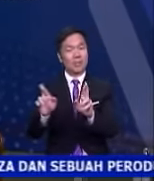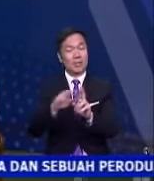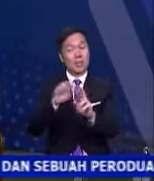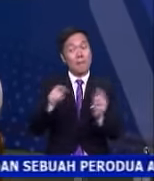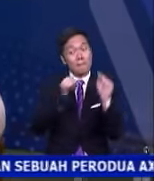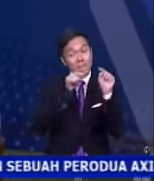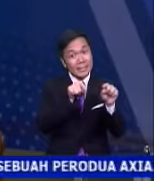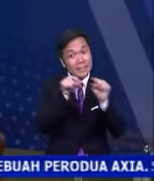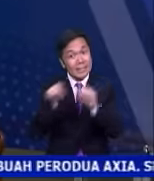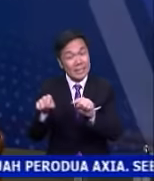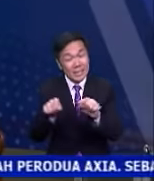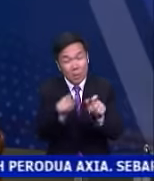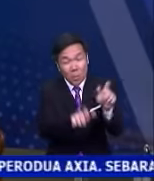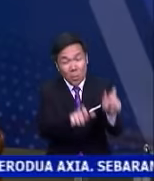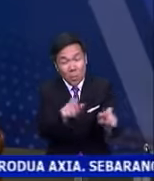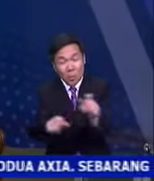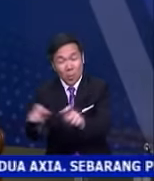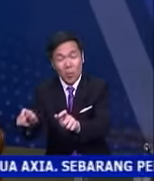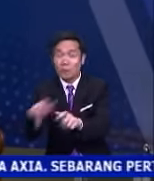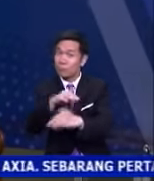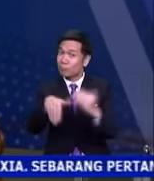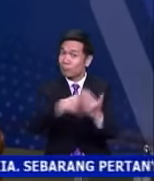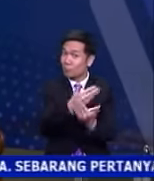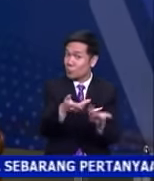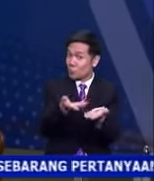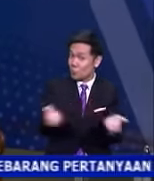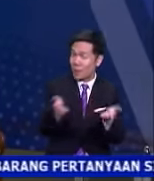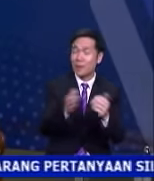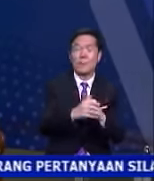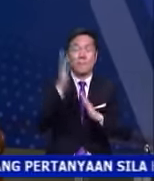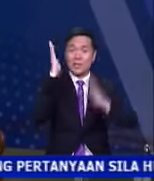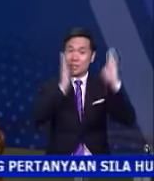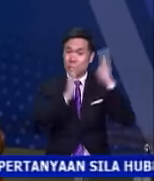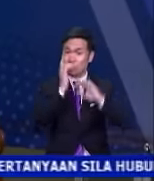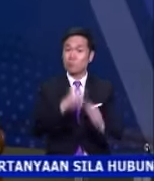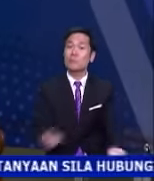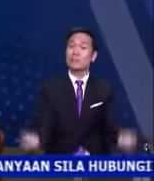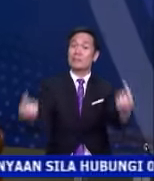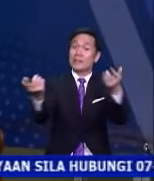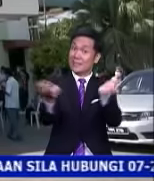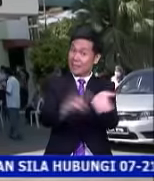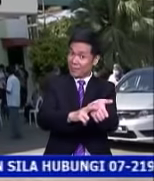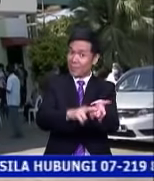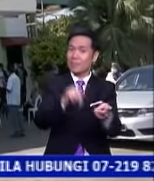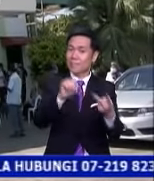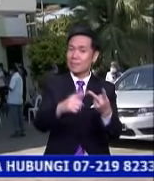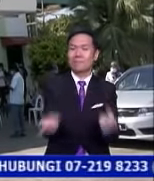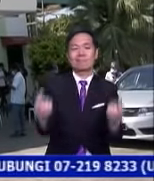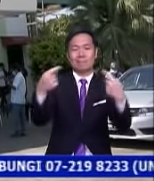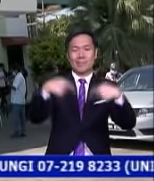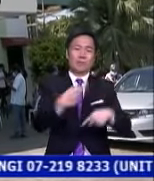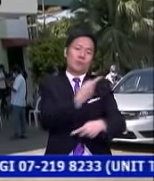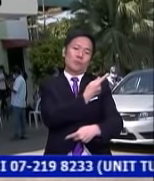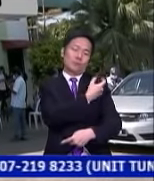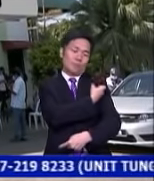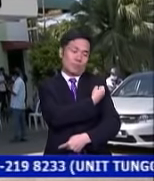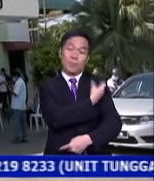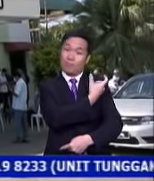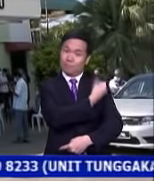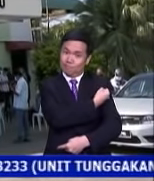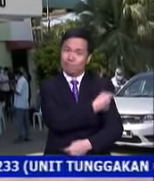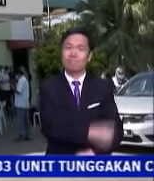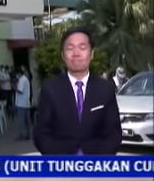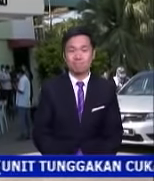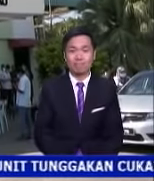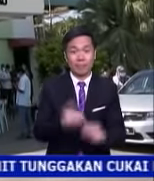umbi untuk pastikan rakyat mendaftar dan juga datang untuk buat vaccination. Beliau mengulas perkara